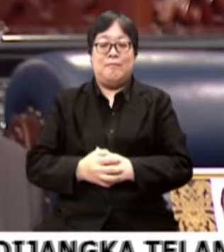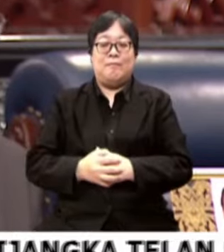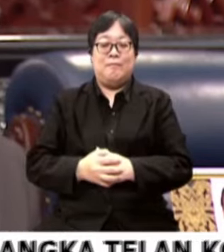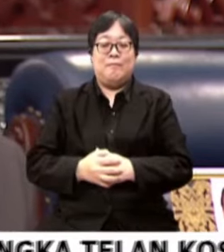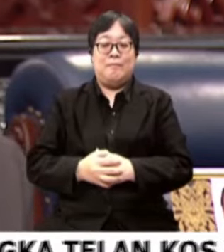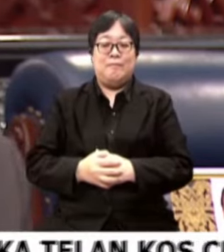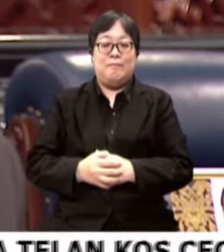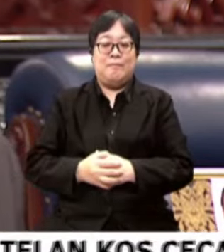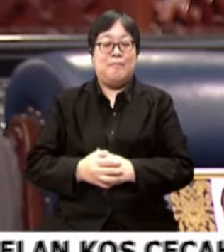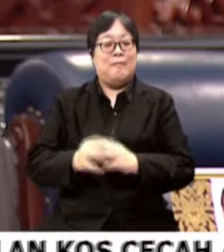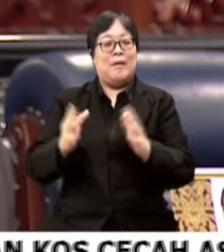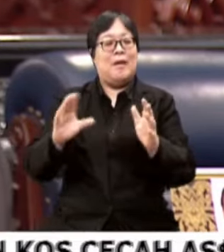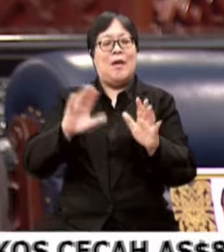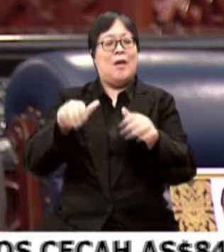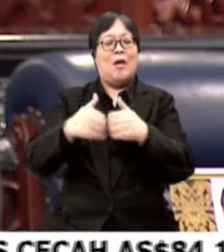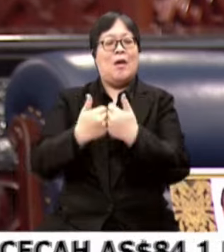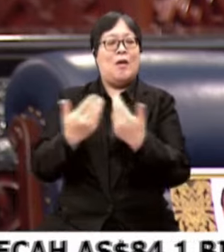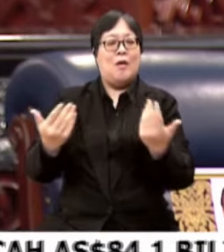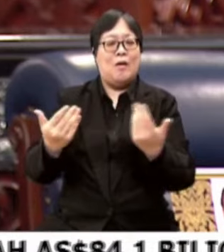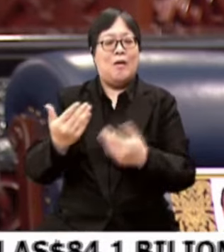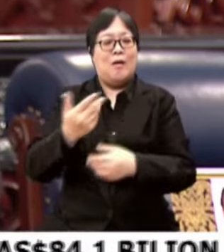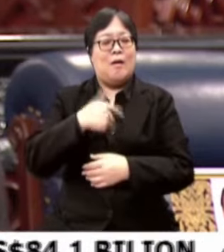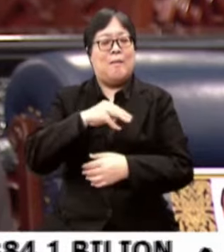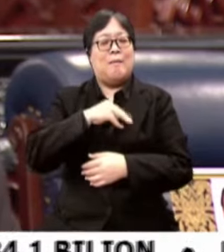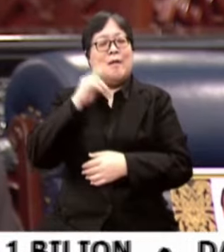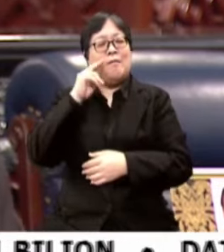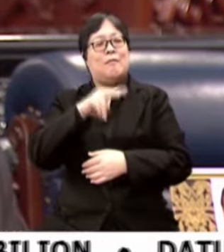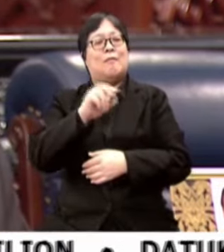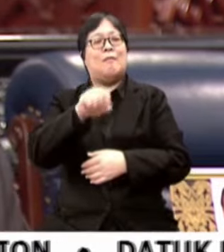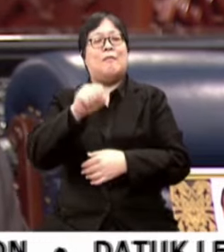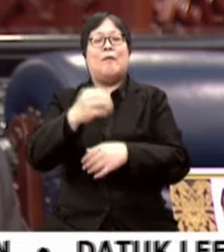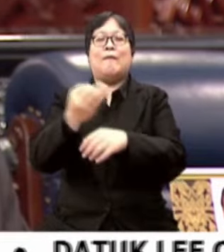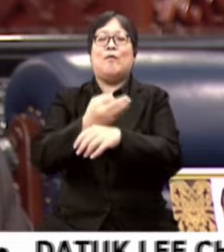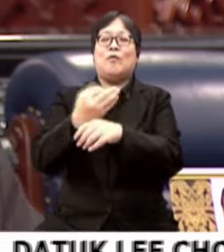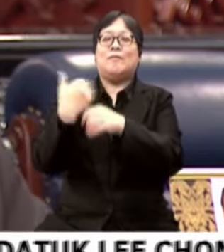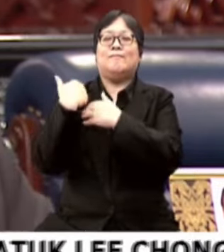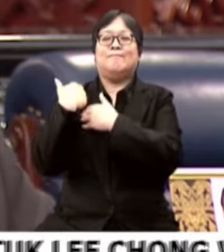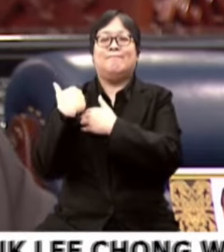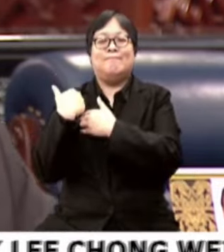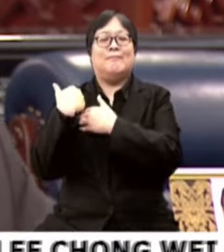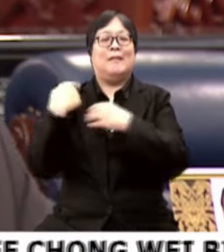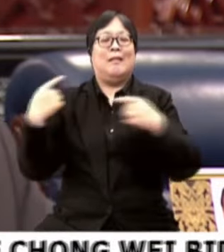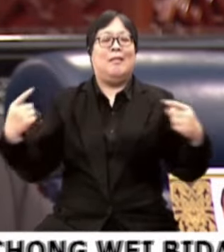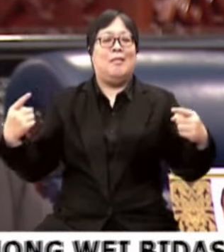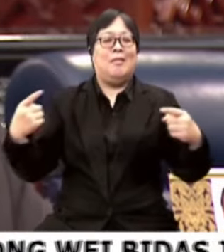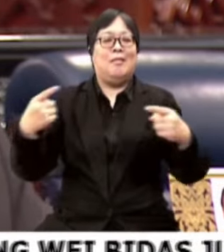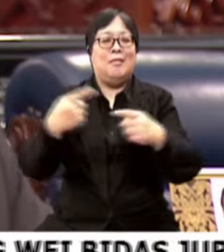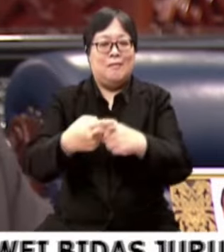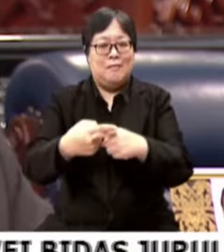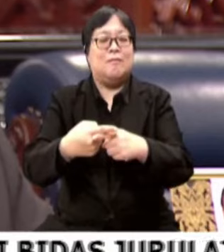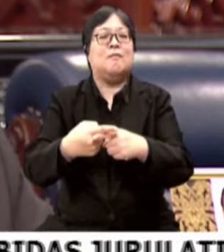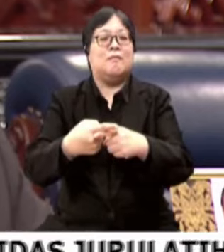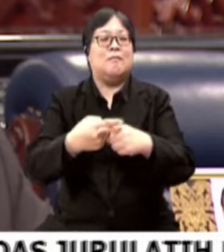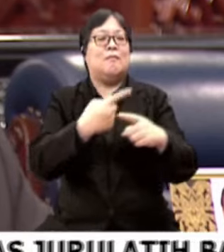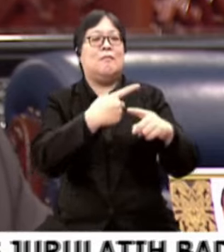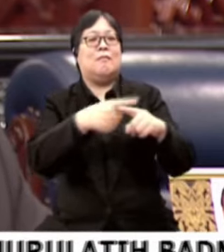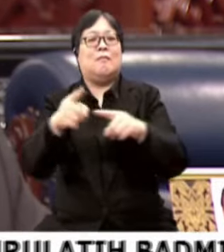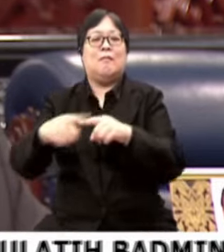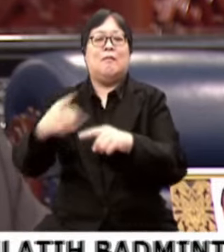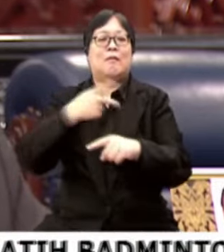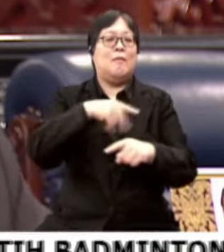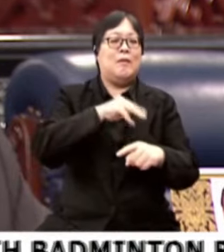ya bagaimana Kementerian melihat fungsi dan peranan bertindak oleh berbagai